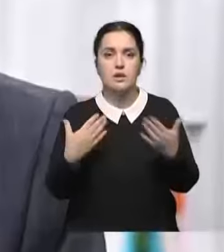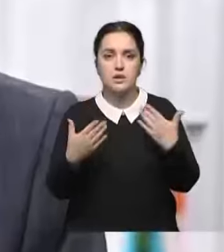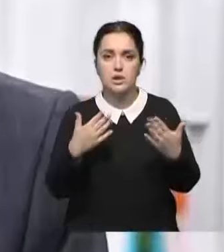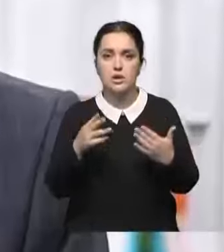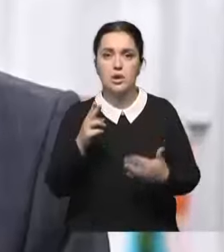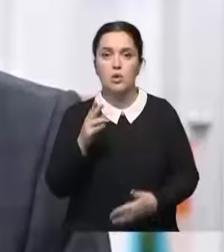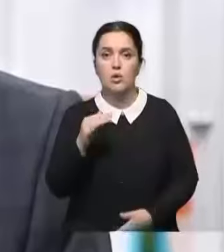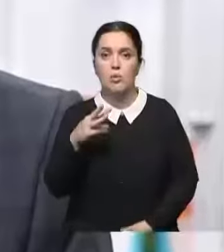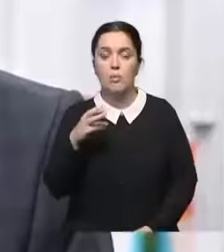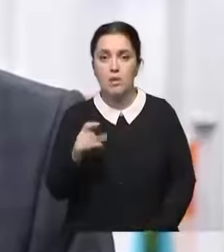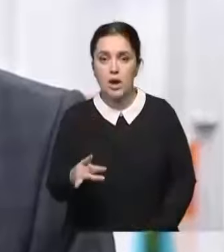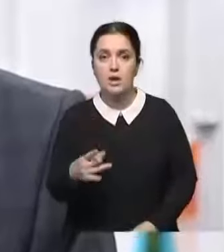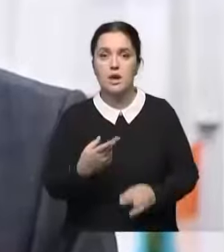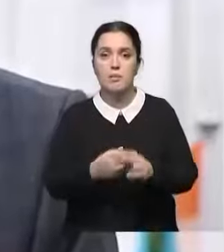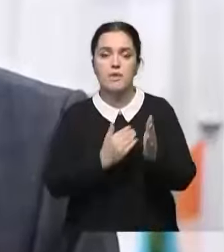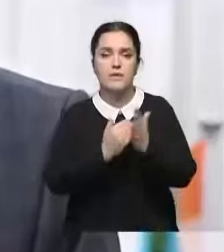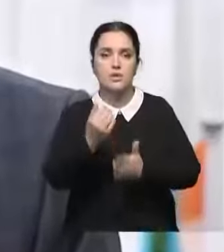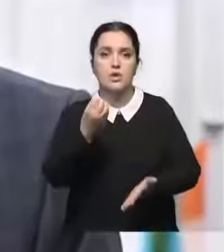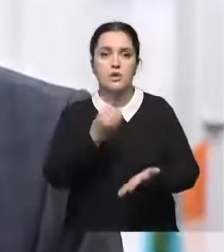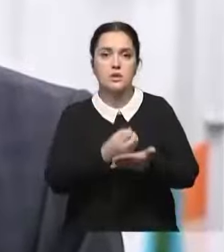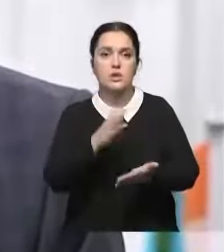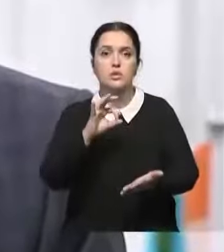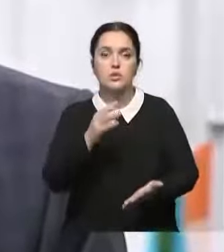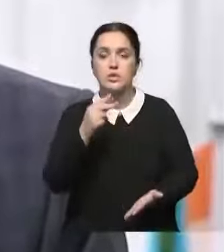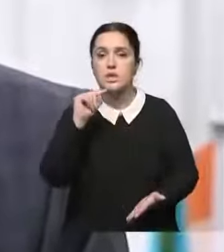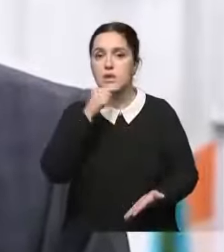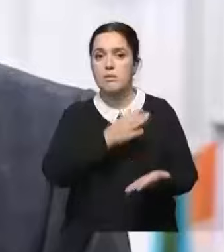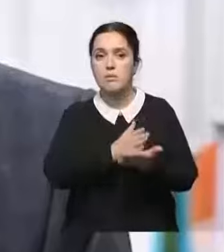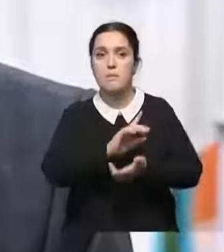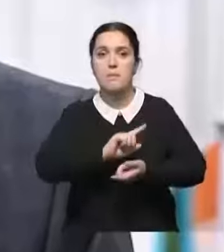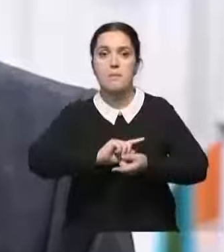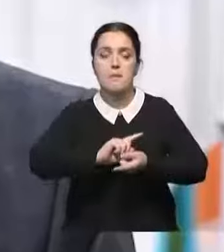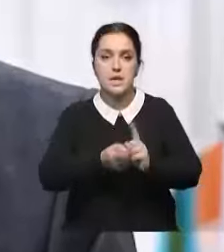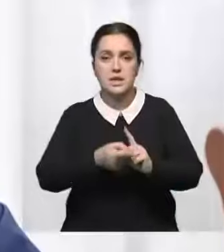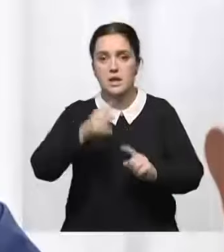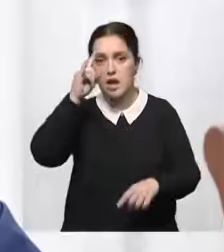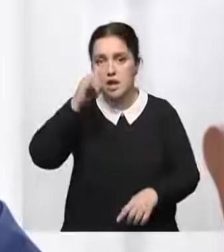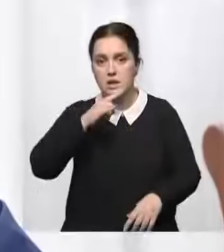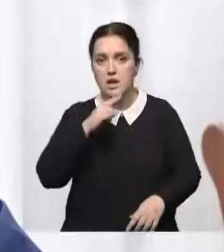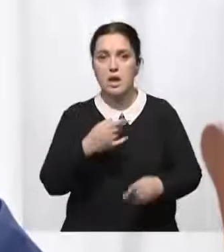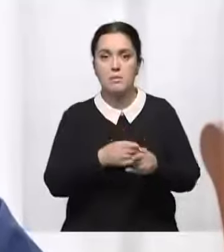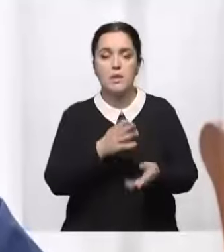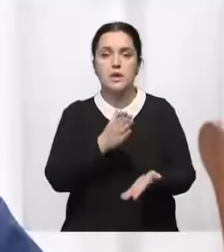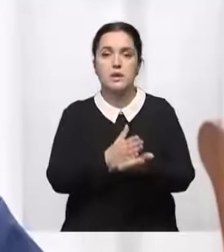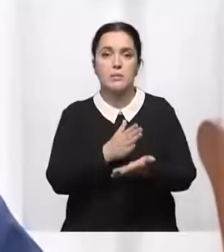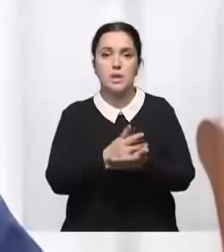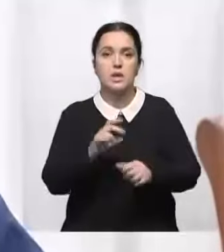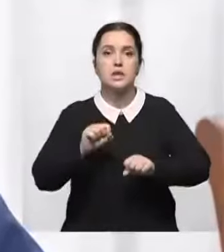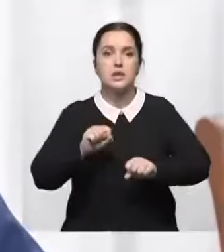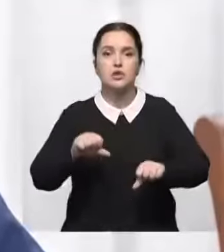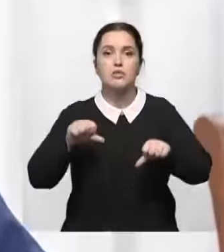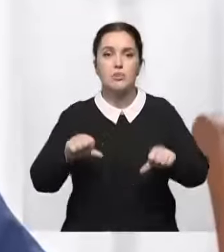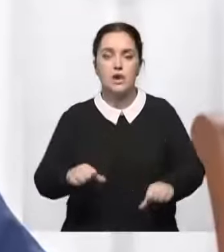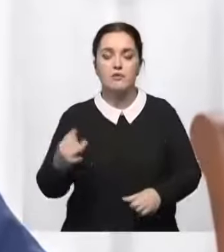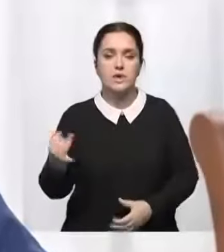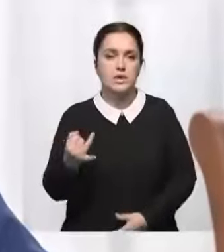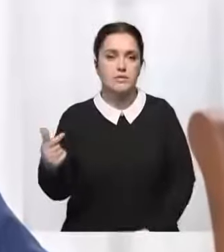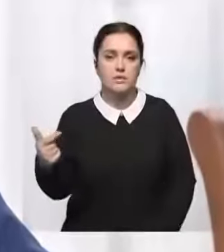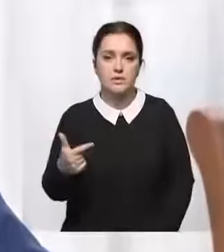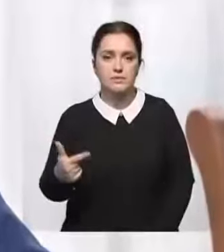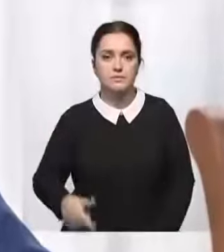отношений. Раджив Кумар, в свою очередь, высоко оценил социально-экономические и политические преобразования в Казахстане, в частности, направленные на защиту прав